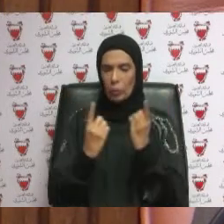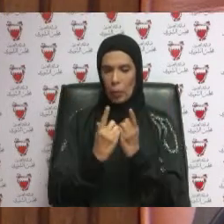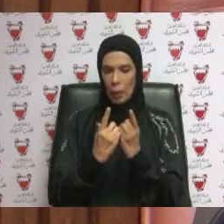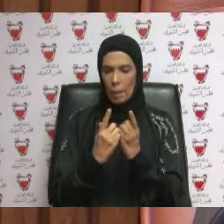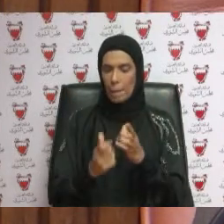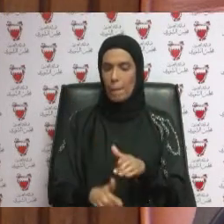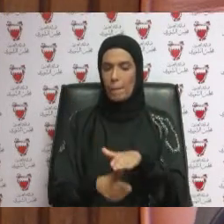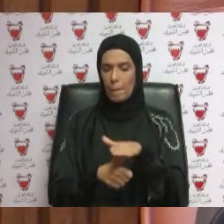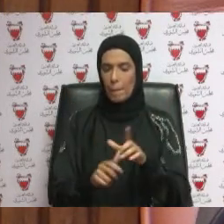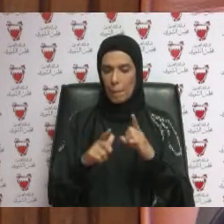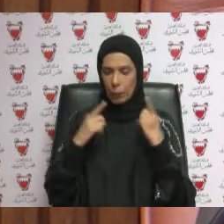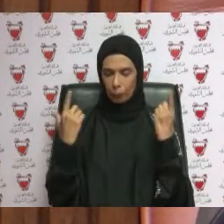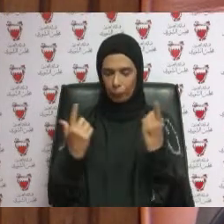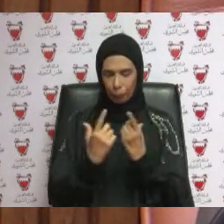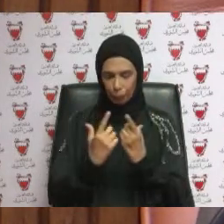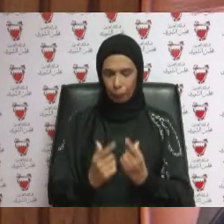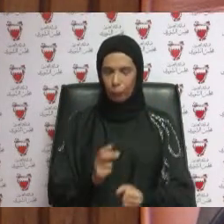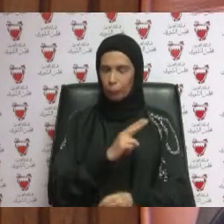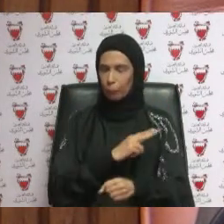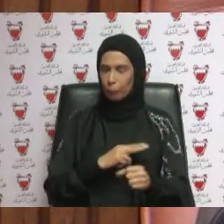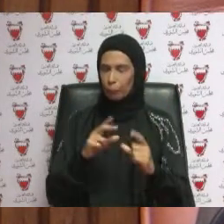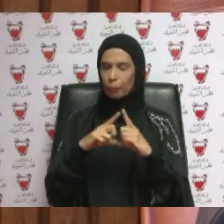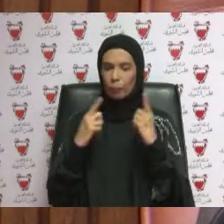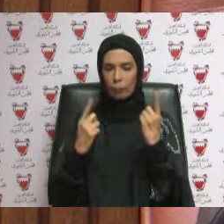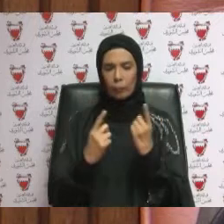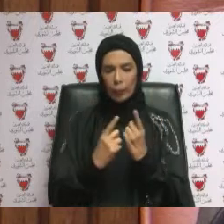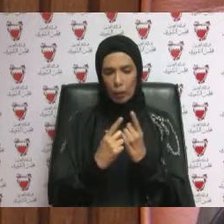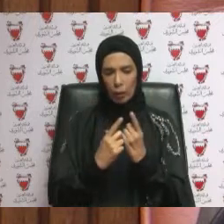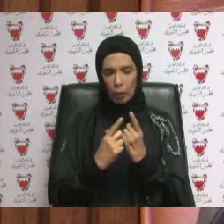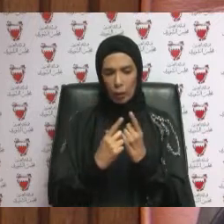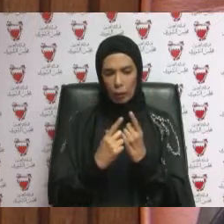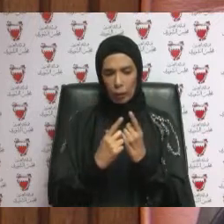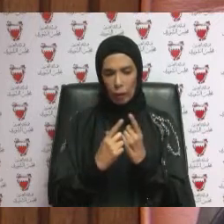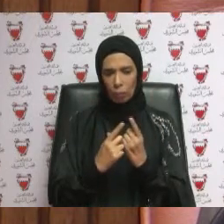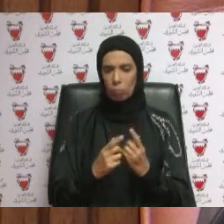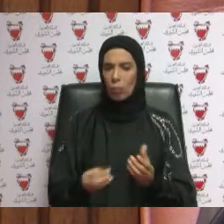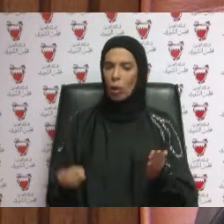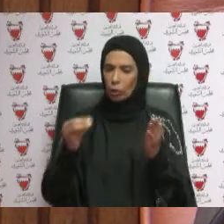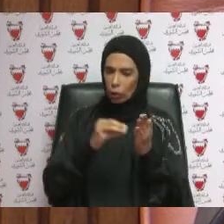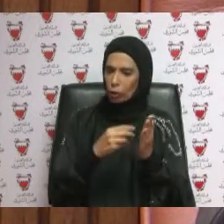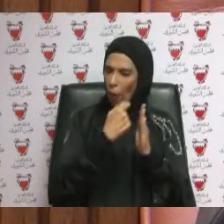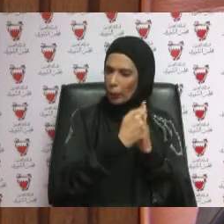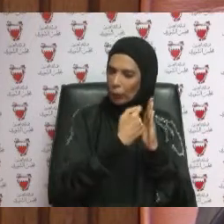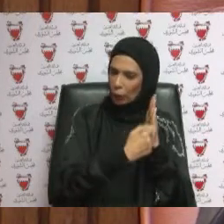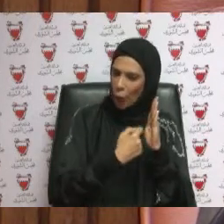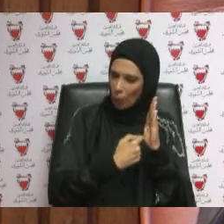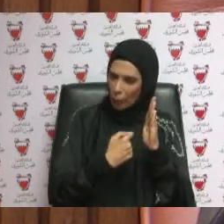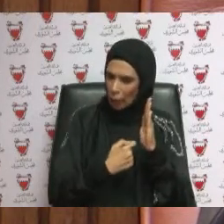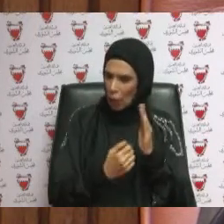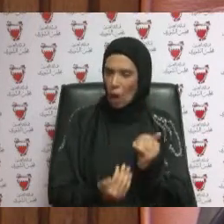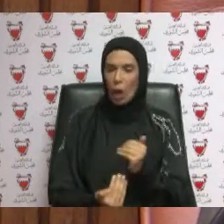رئيس اللجنة والأخوة أعضاء اللجنة، تمهيدا لإدخال التعديلات اللازمة عليها بناء على